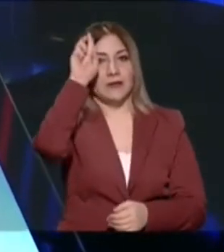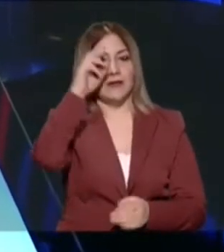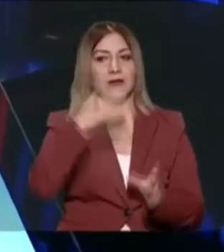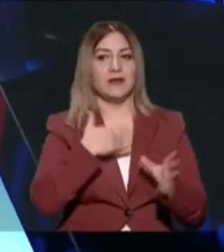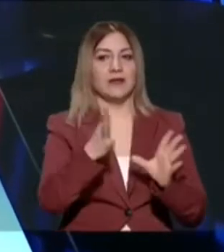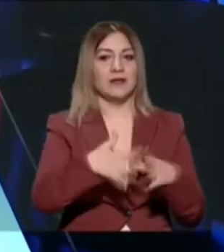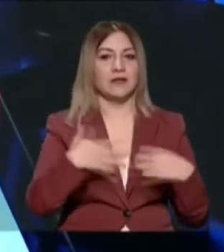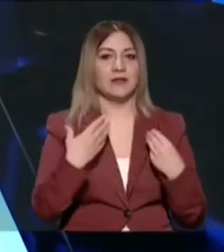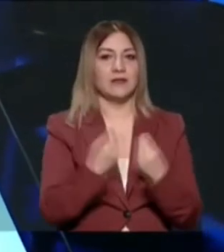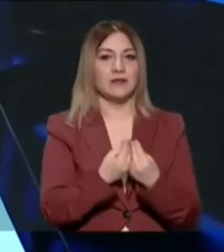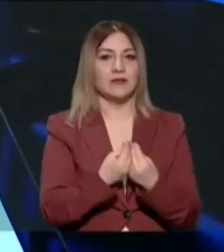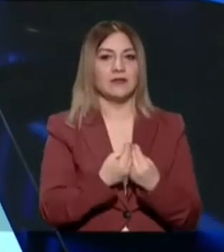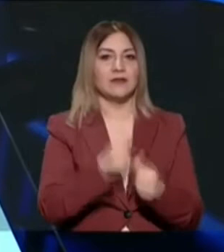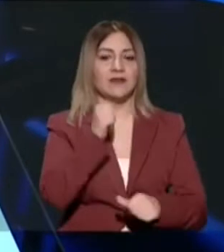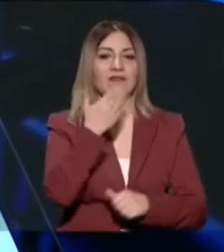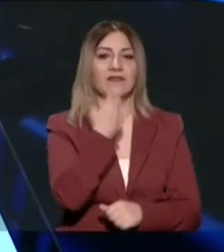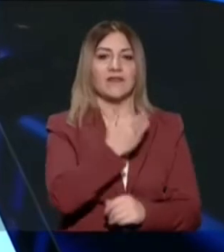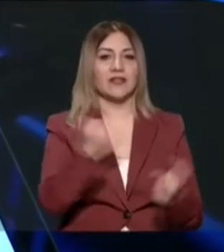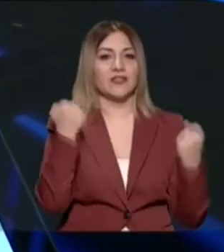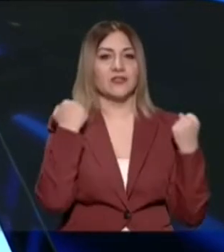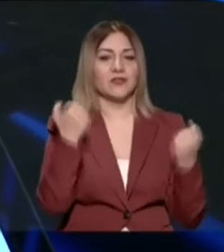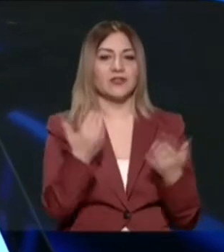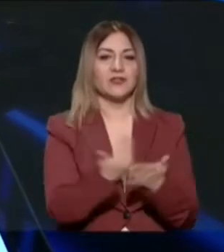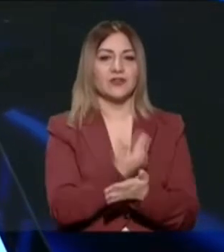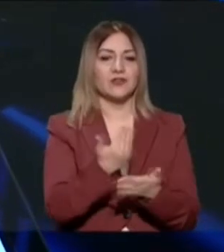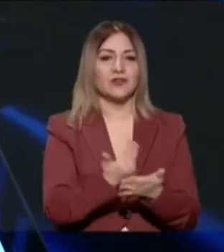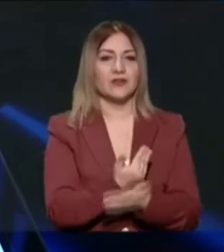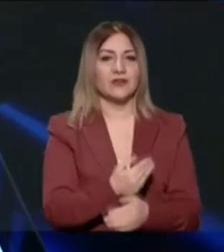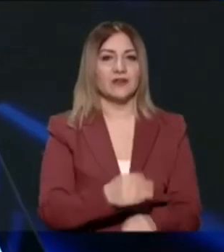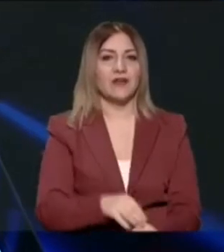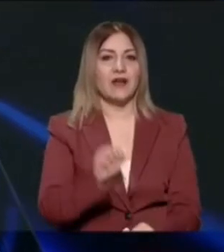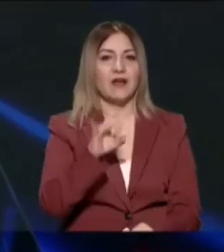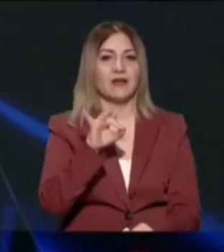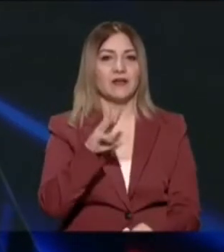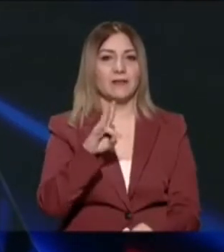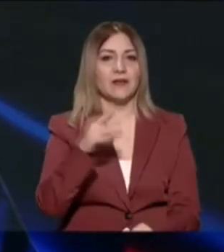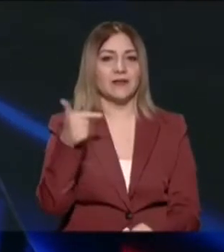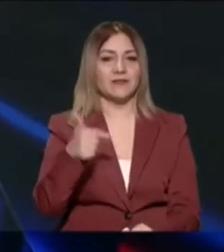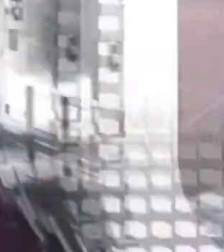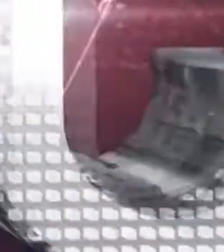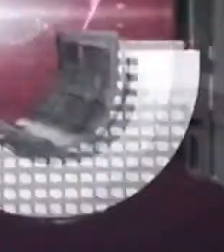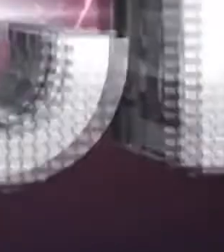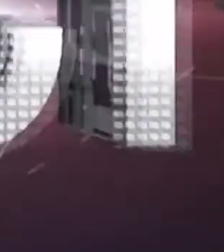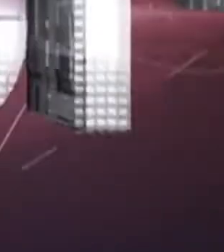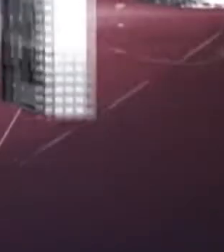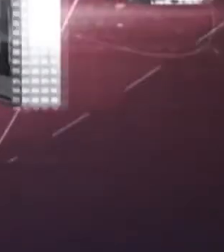և մեր ընտանիքներին, իսկ տարվա վերջին մարզական նորությունները կներկայացնի Արմեն Ղարամյանը։